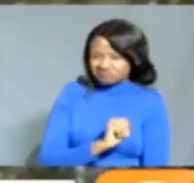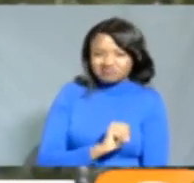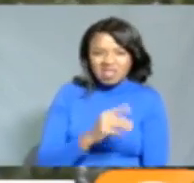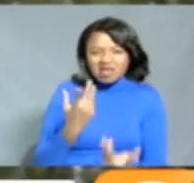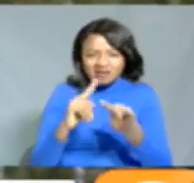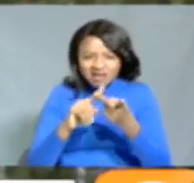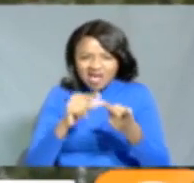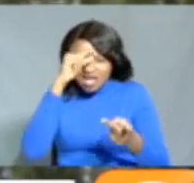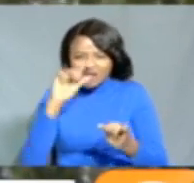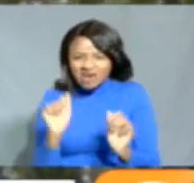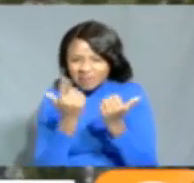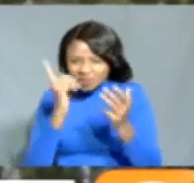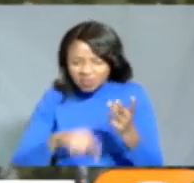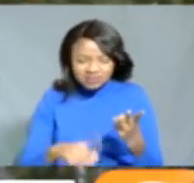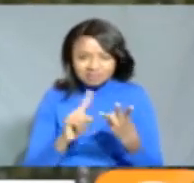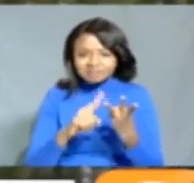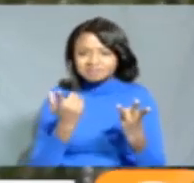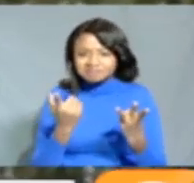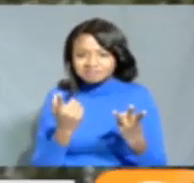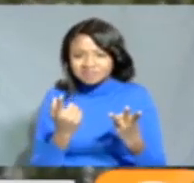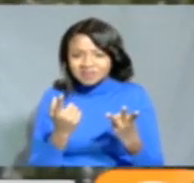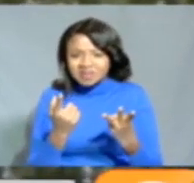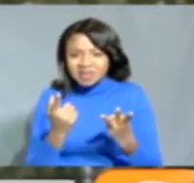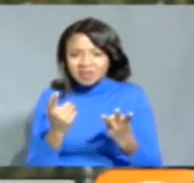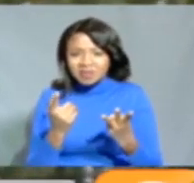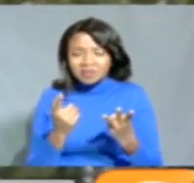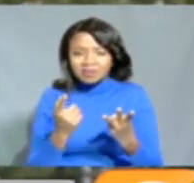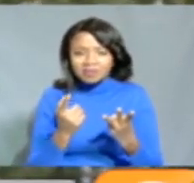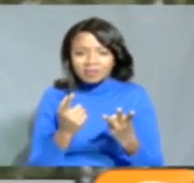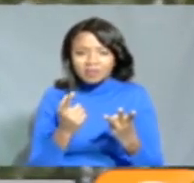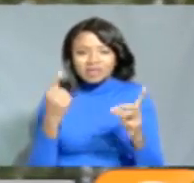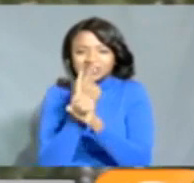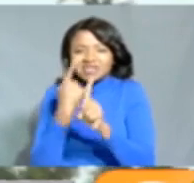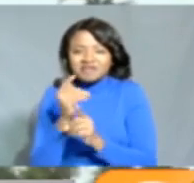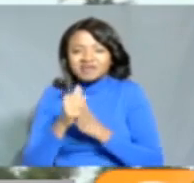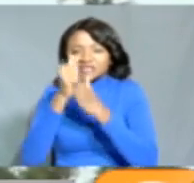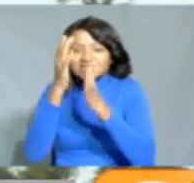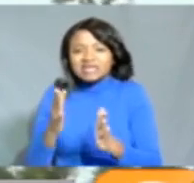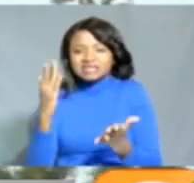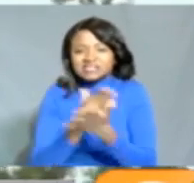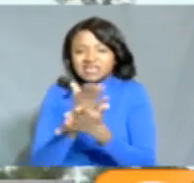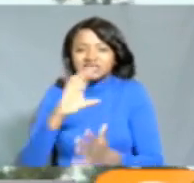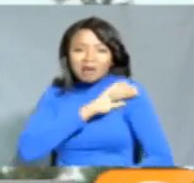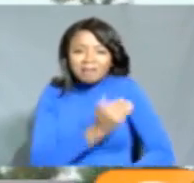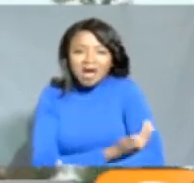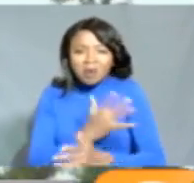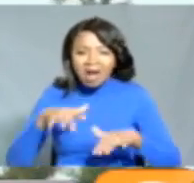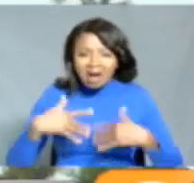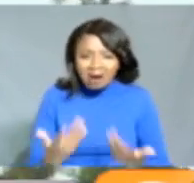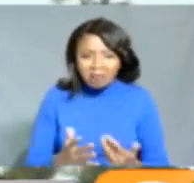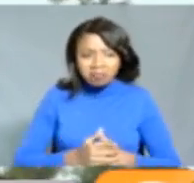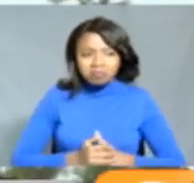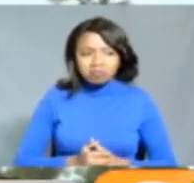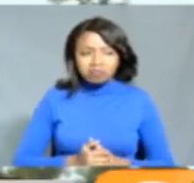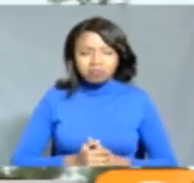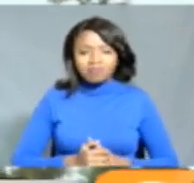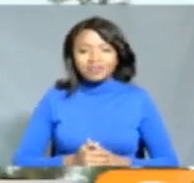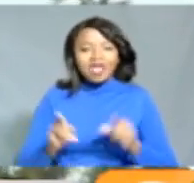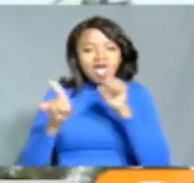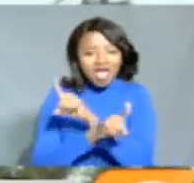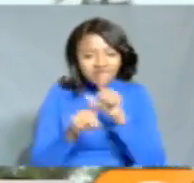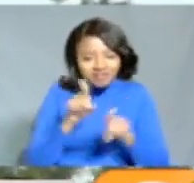Nani atagawanya mamlaka na women rep? Nani atagawanya mamlaka na waviongozi wengine wote? Ile kitu Mungu amesema